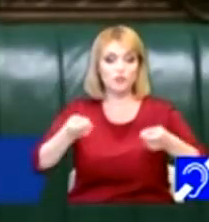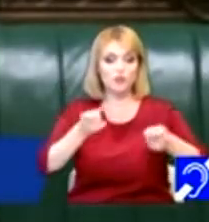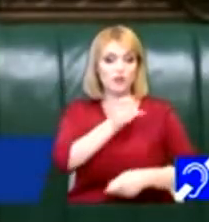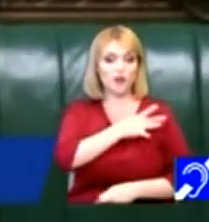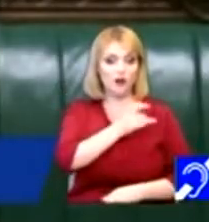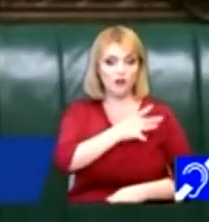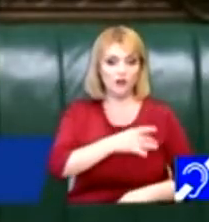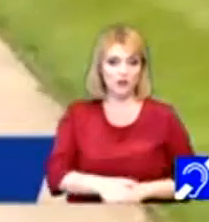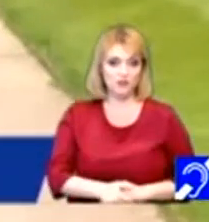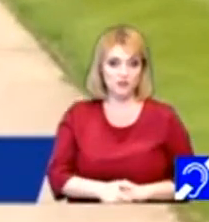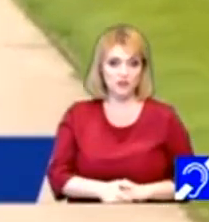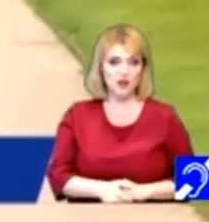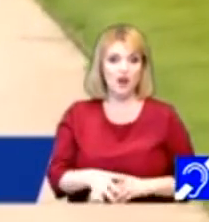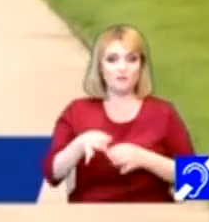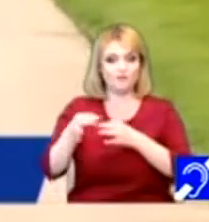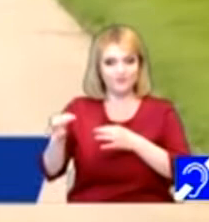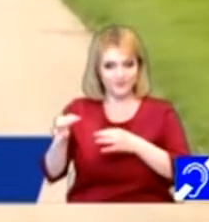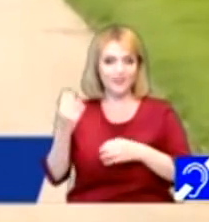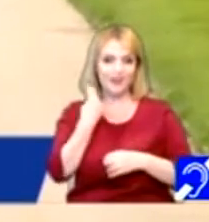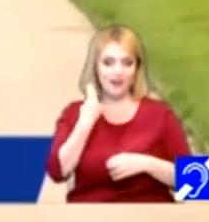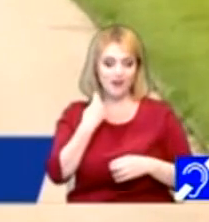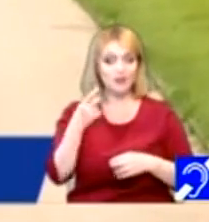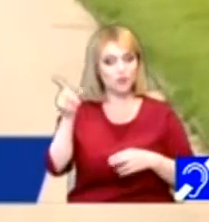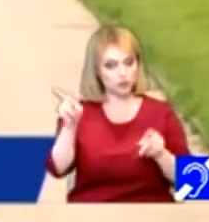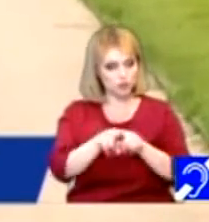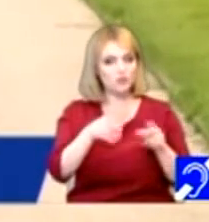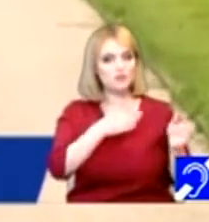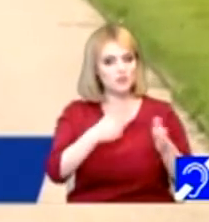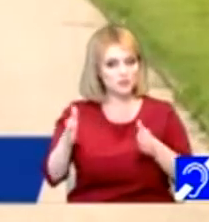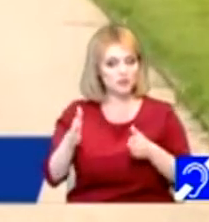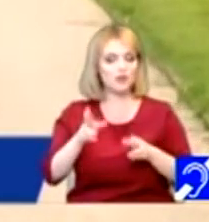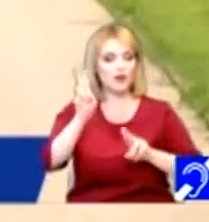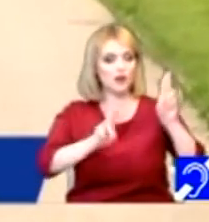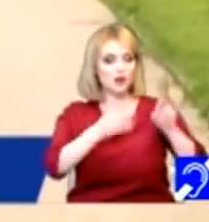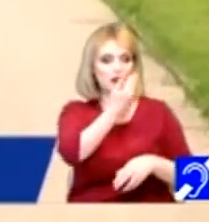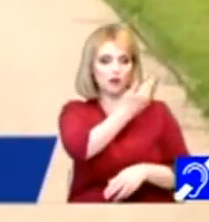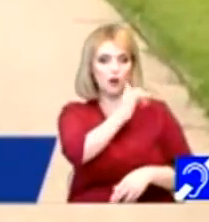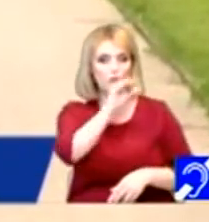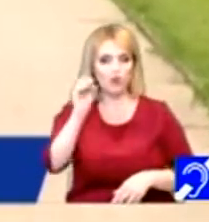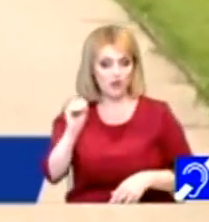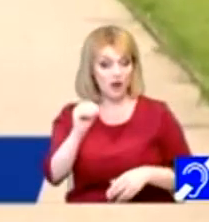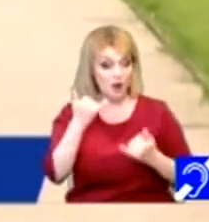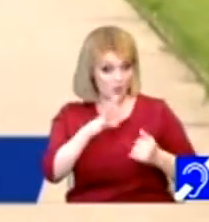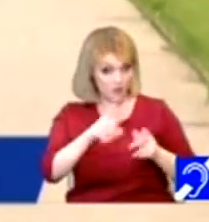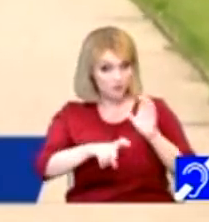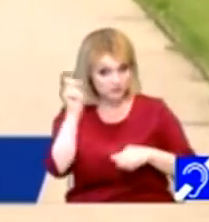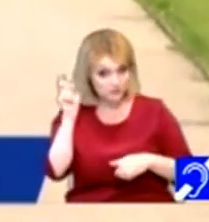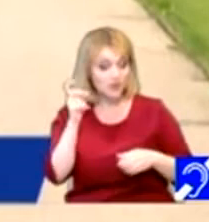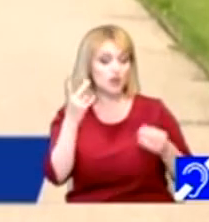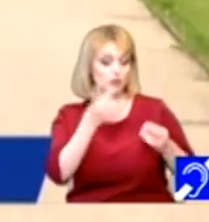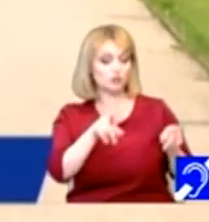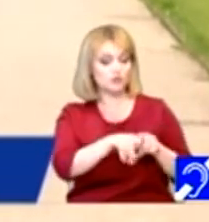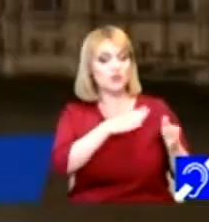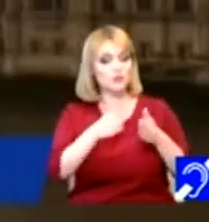înțelegerilor inițiale, această provincie britanică ar trebui să respecte unele reguli ale UE și după perioada de tranziție care se va încheia pe